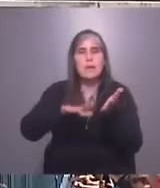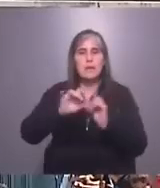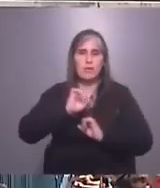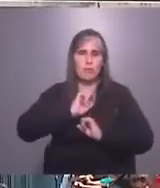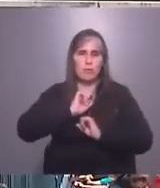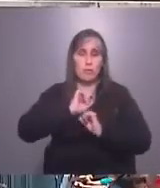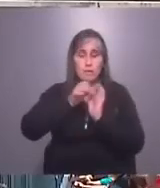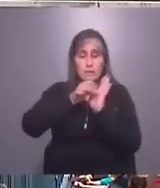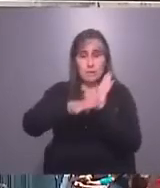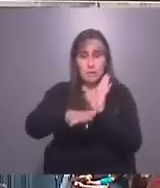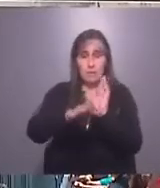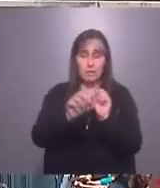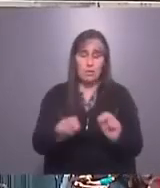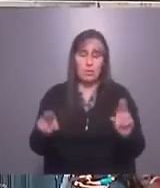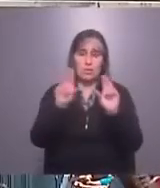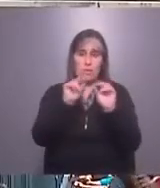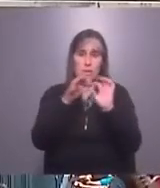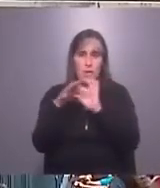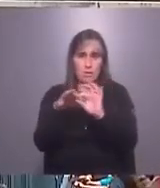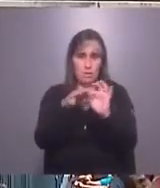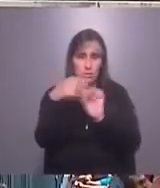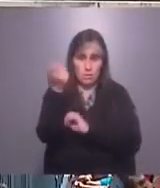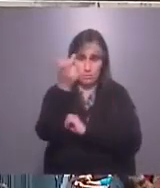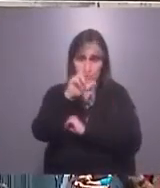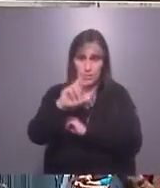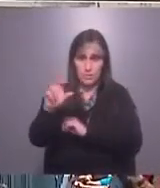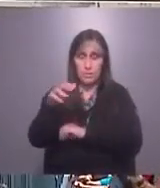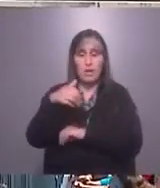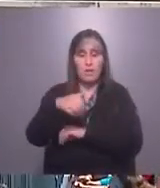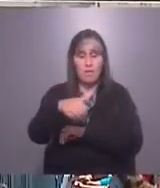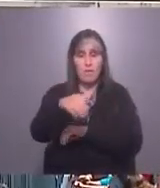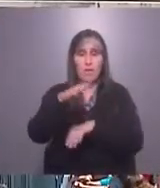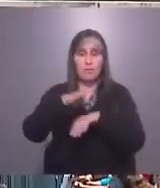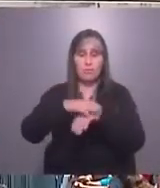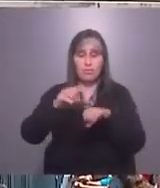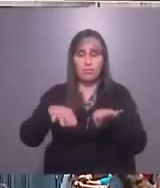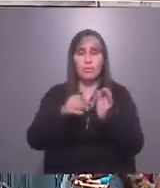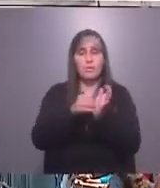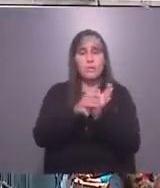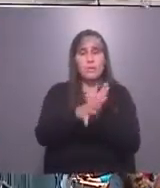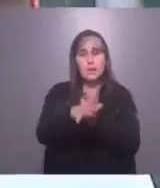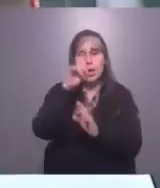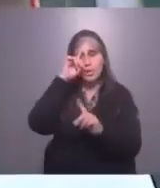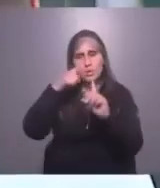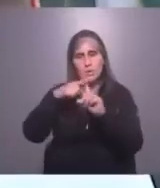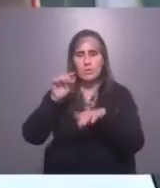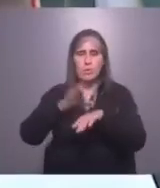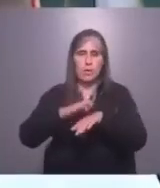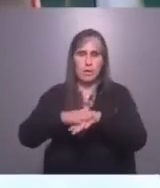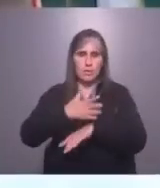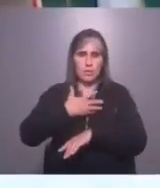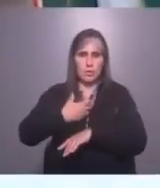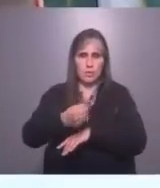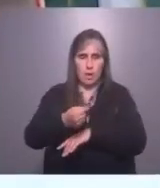novi et eterni testamenti, qui pro vobis et pro multis effundetur in remissionem peccatorum.